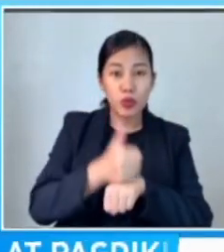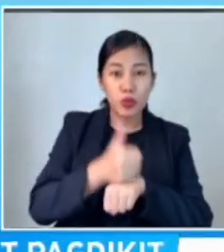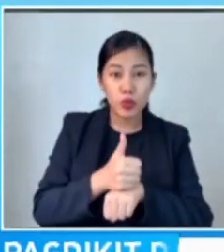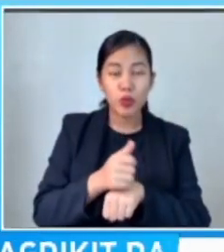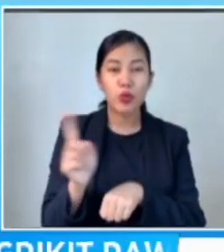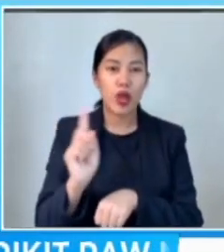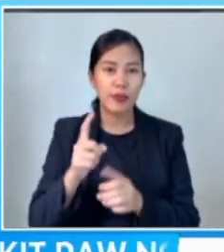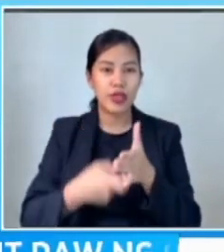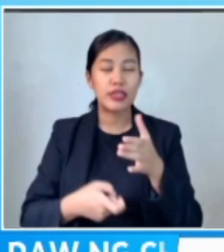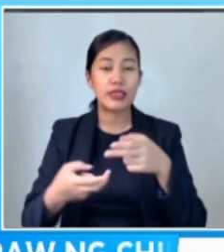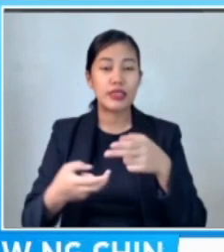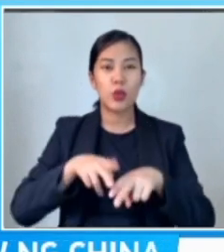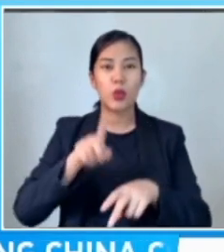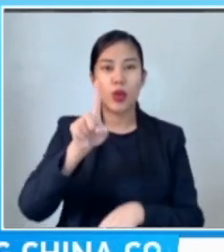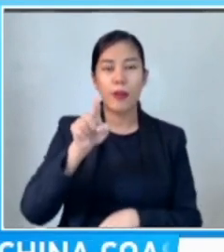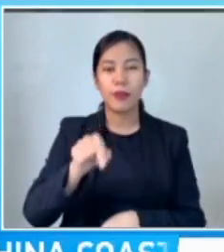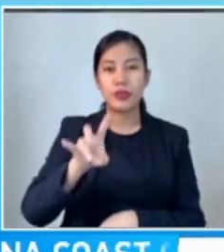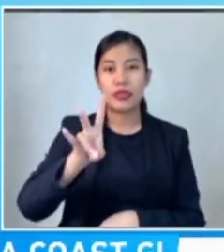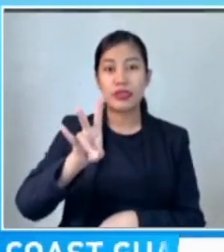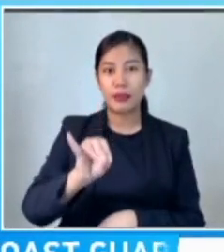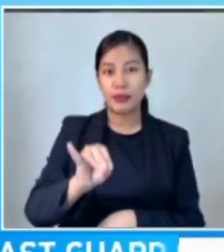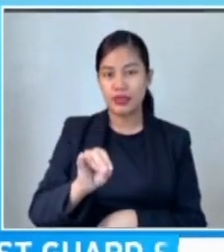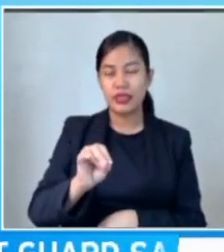sa kada litro ng diesel.